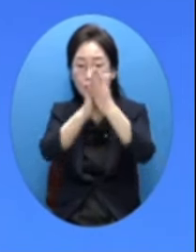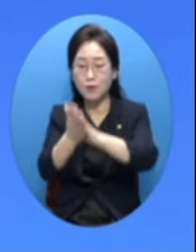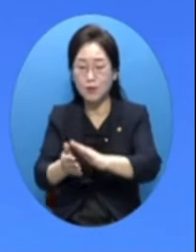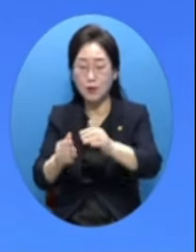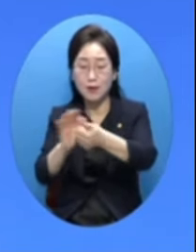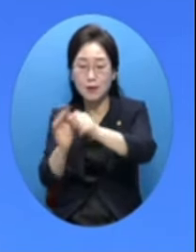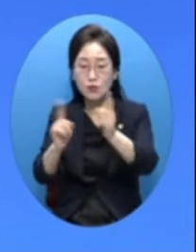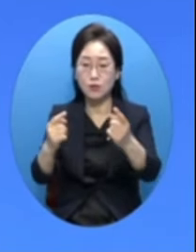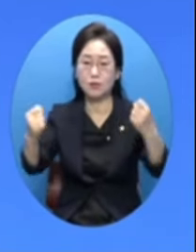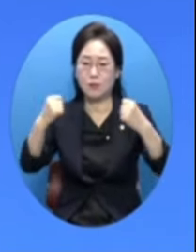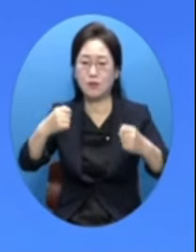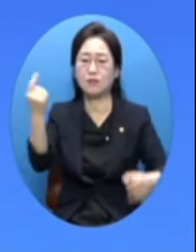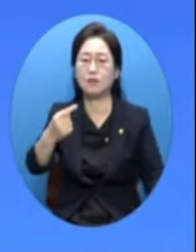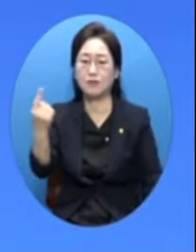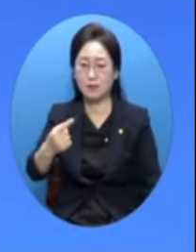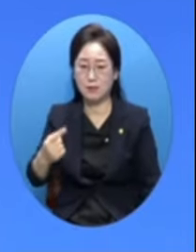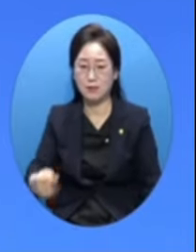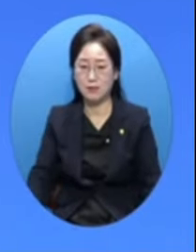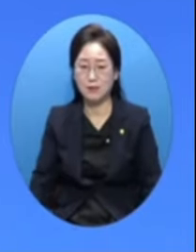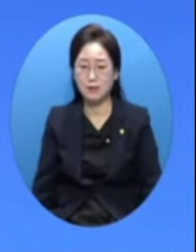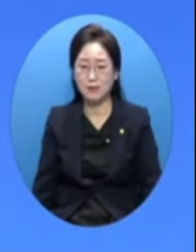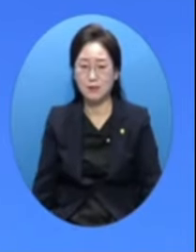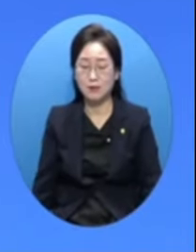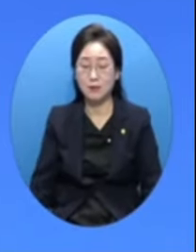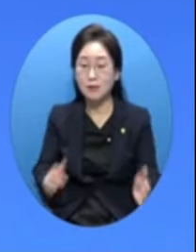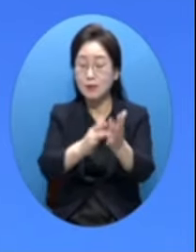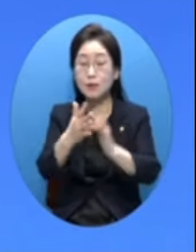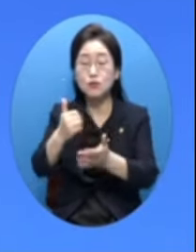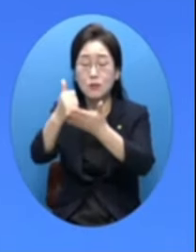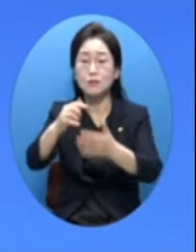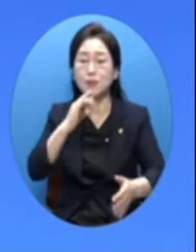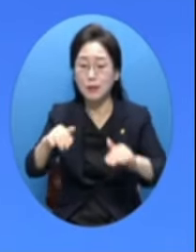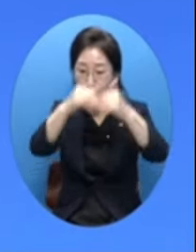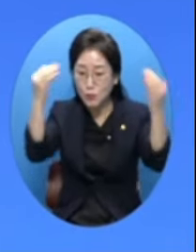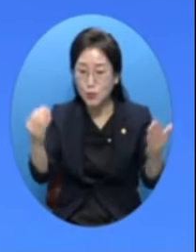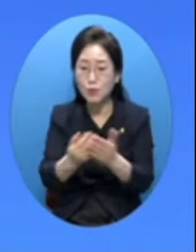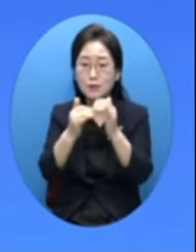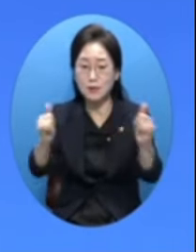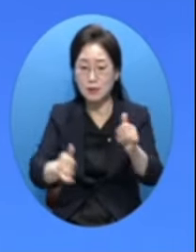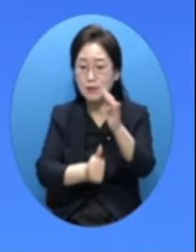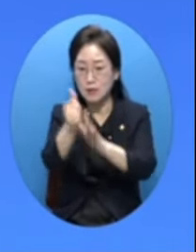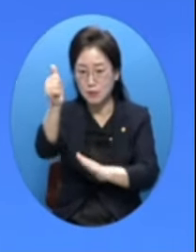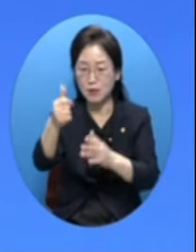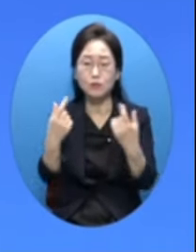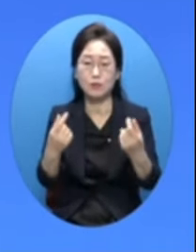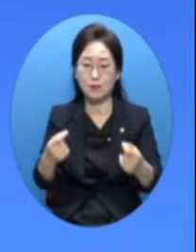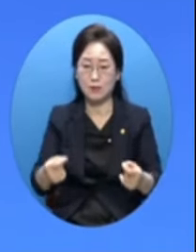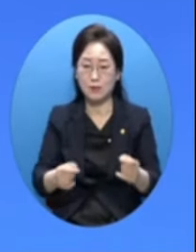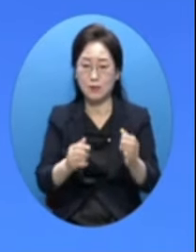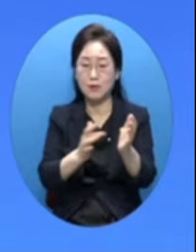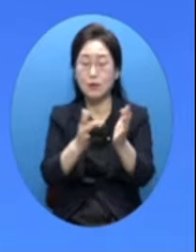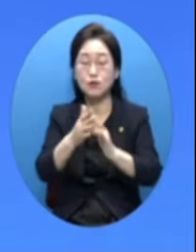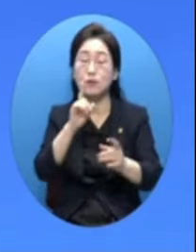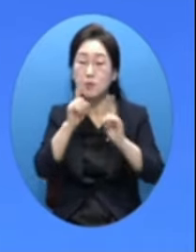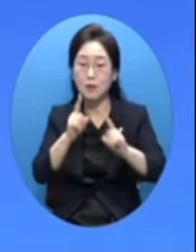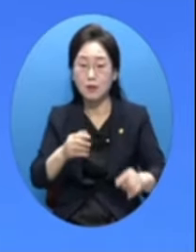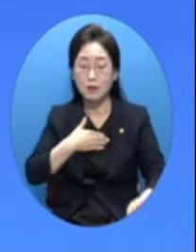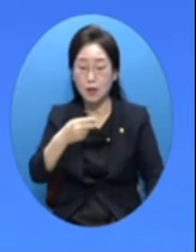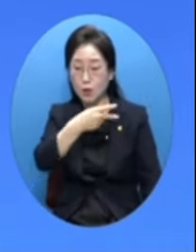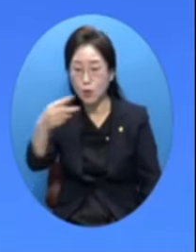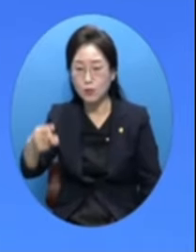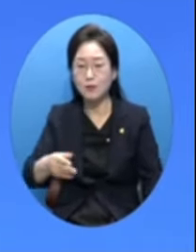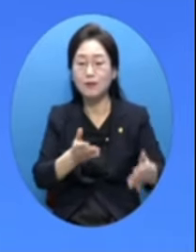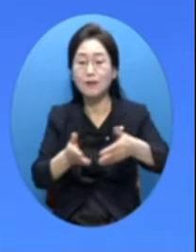치료와 건강으로 다가오게 되는 것입니다. 예수님만이 온 인류의 희망이 되십니다. 예수님 말씀하십니다. 내가 곧